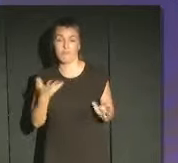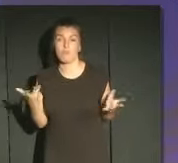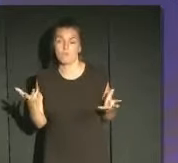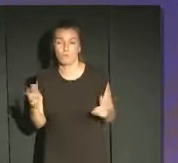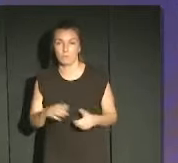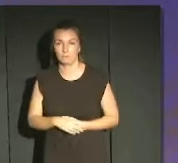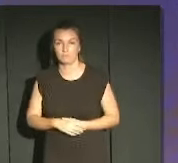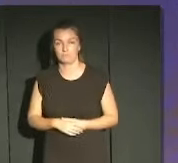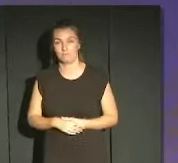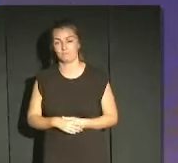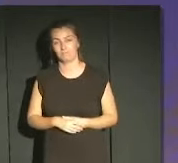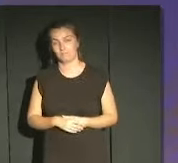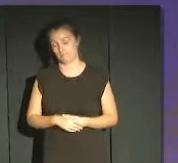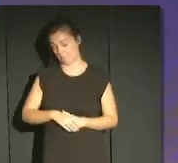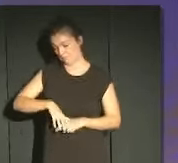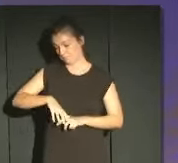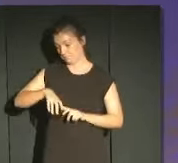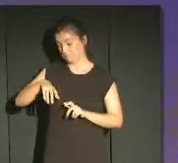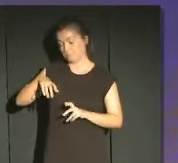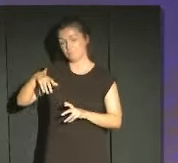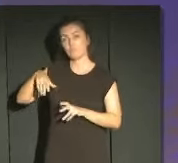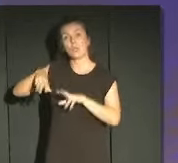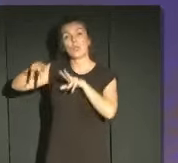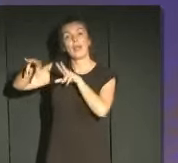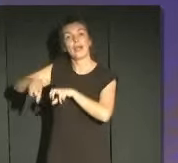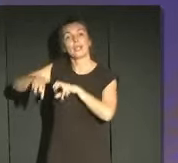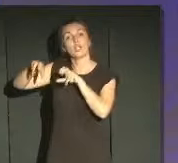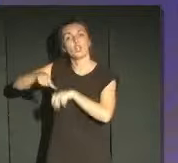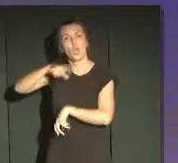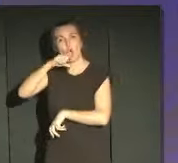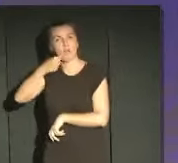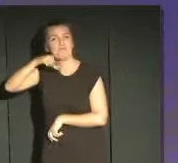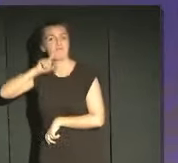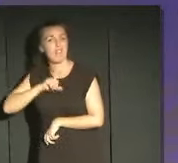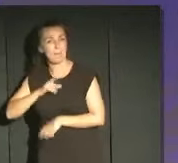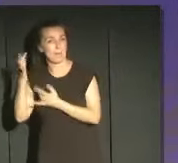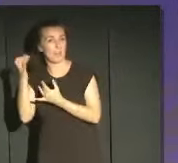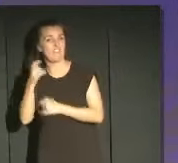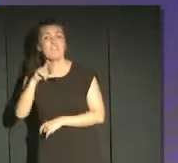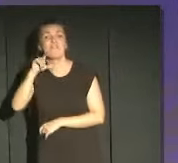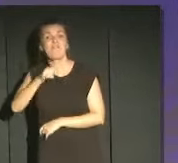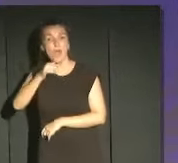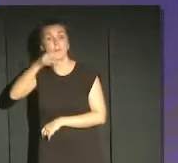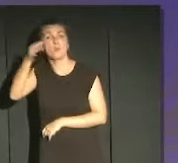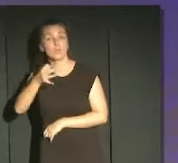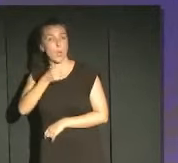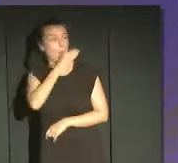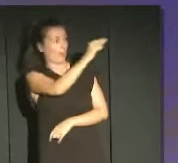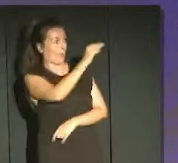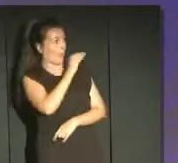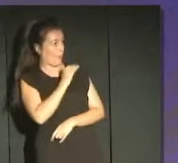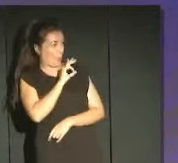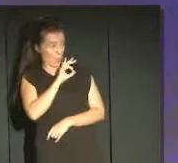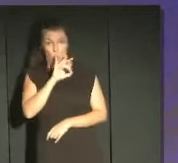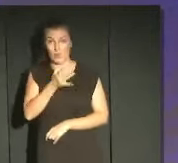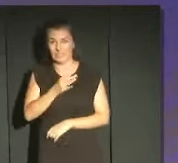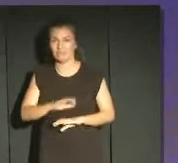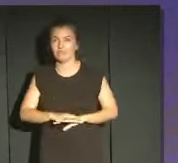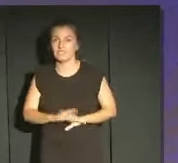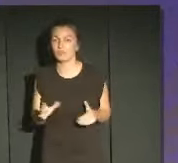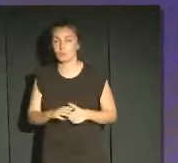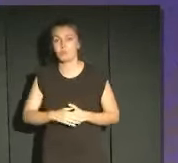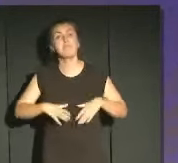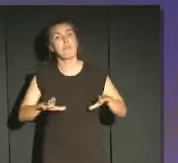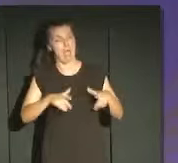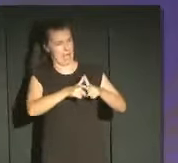% environ des agriculteurs martiniicaaises et Martinique touchent les aides de l'Union européenne et évidemment les immenses